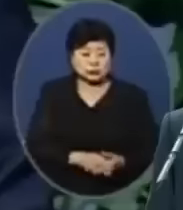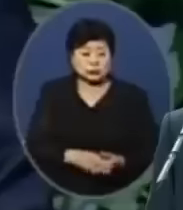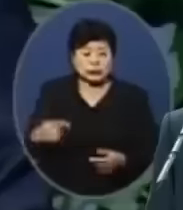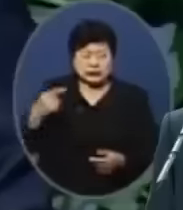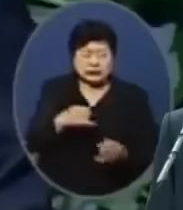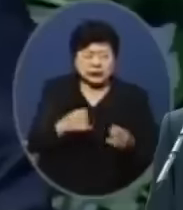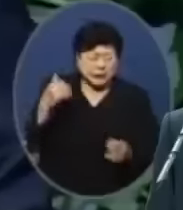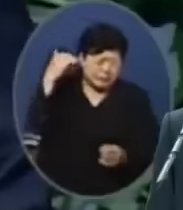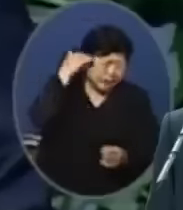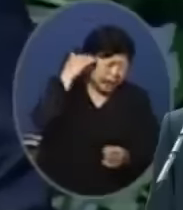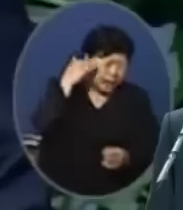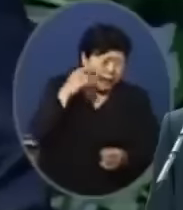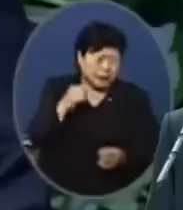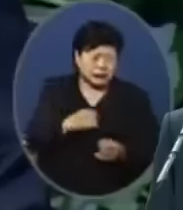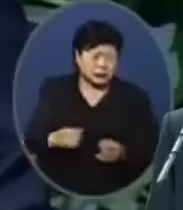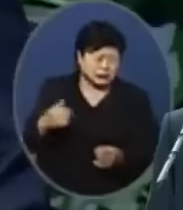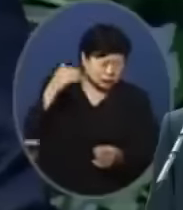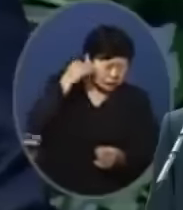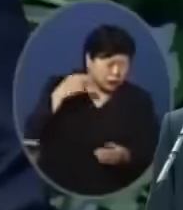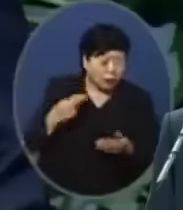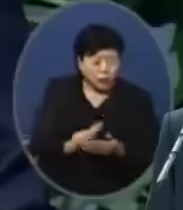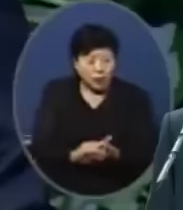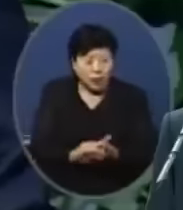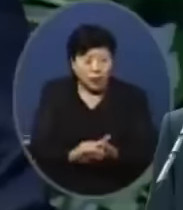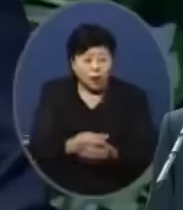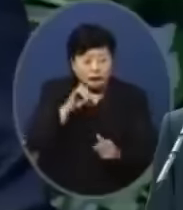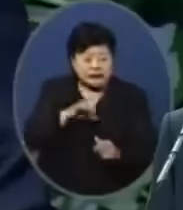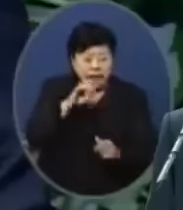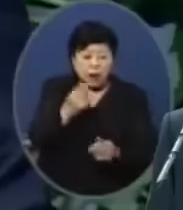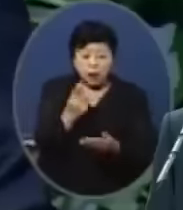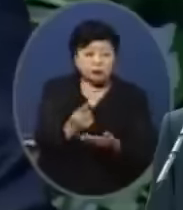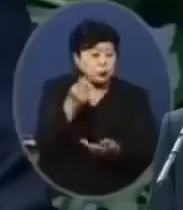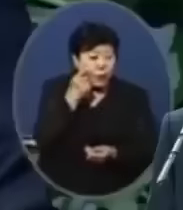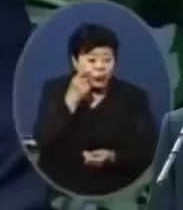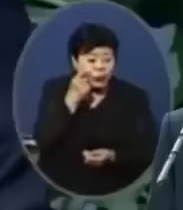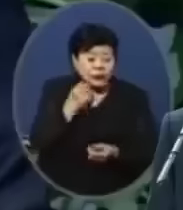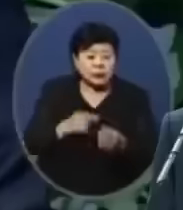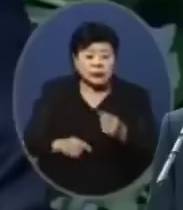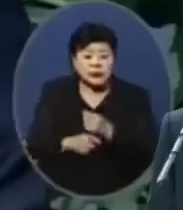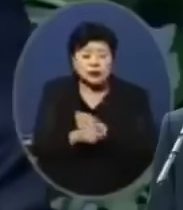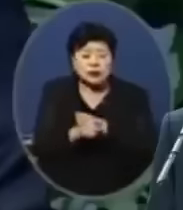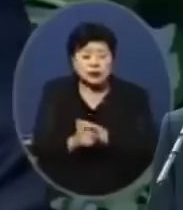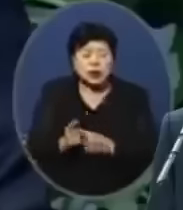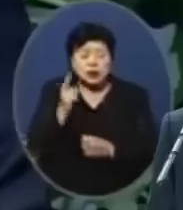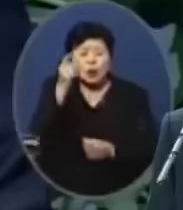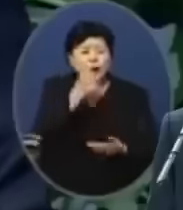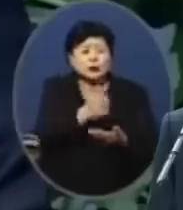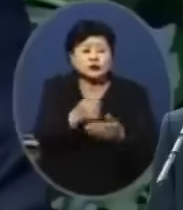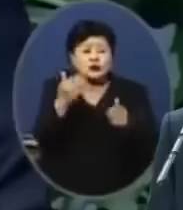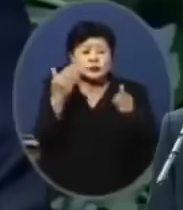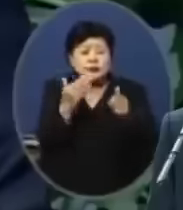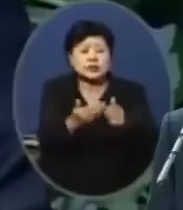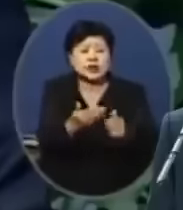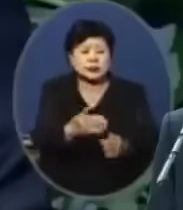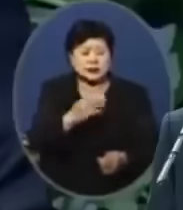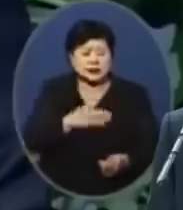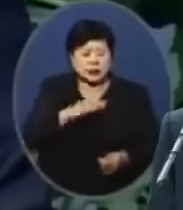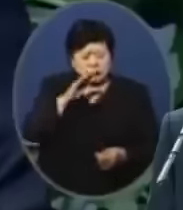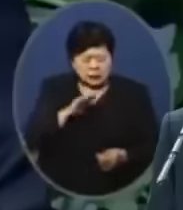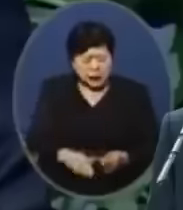내 곁에서 만인이 내 우편에서 엎드려지나니 재앙이 내게 가까이 오지 못할 것은 차원 높은 주님께서 차원